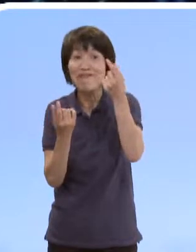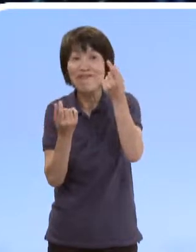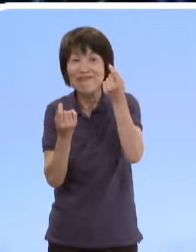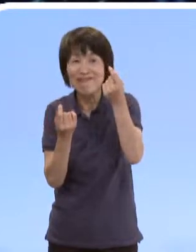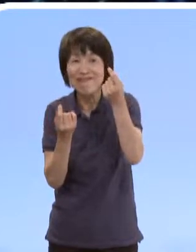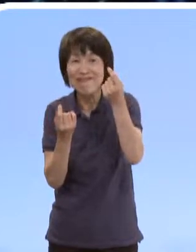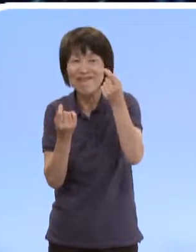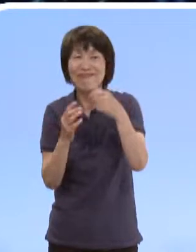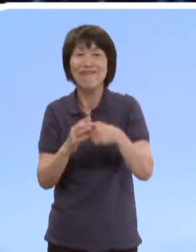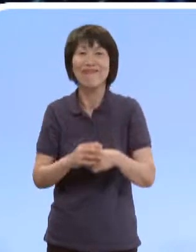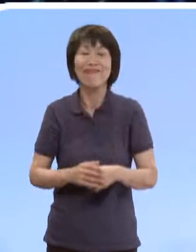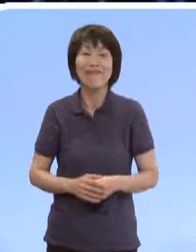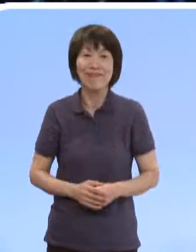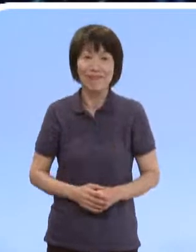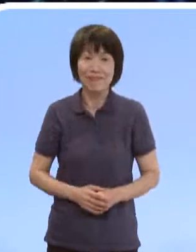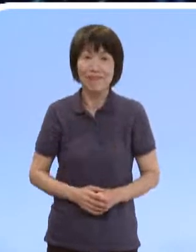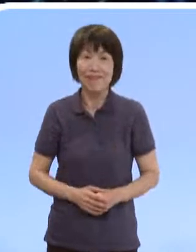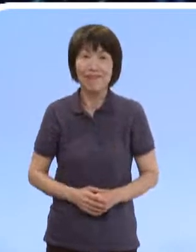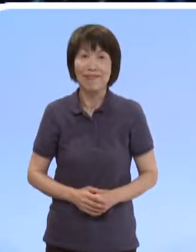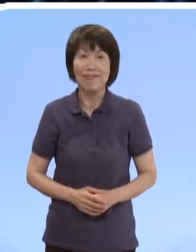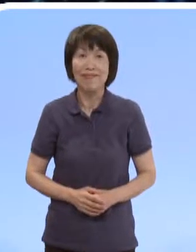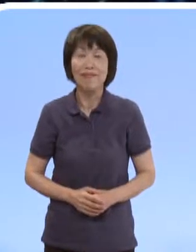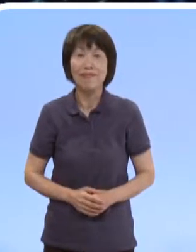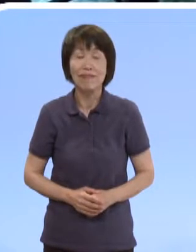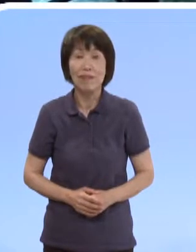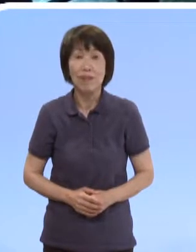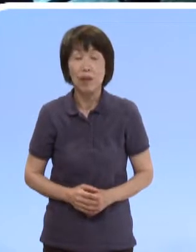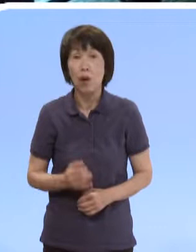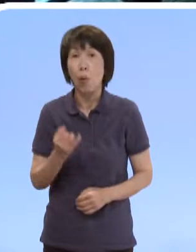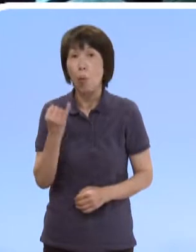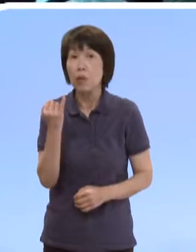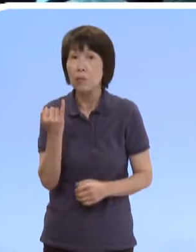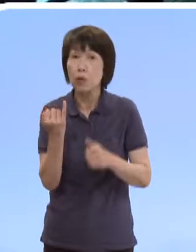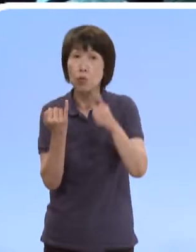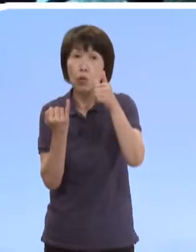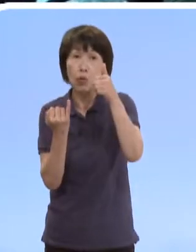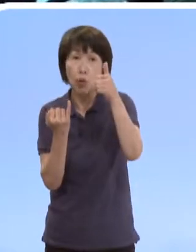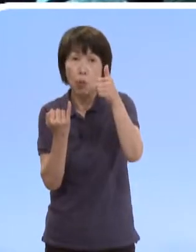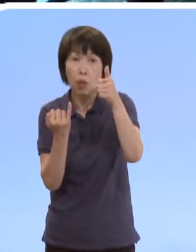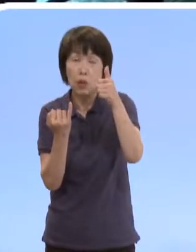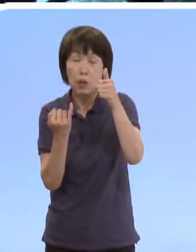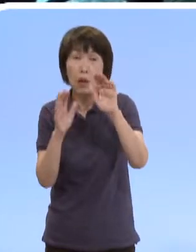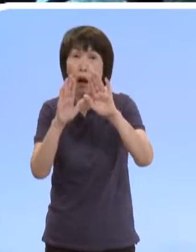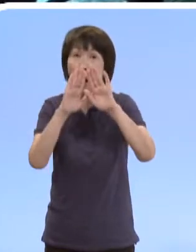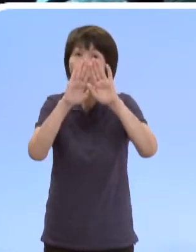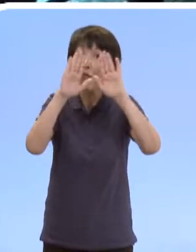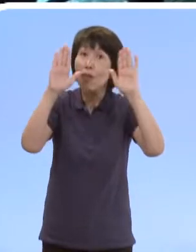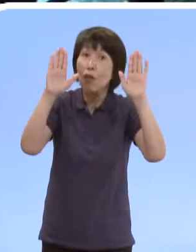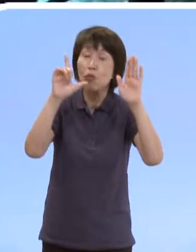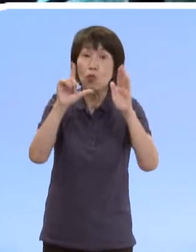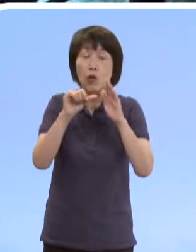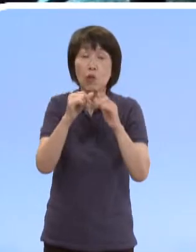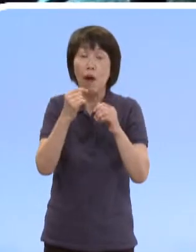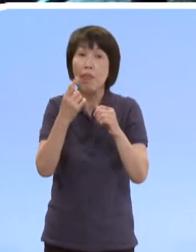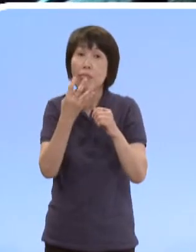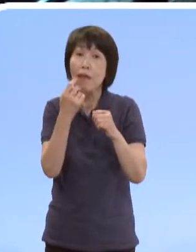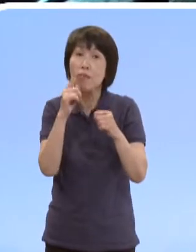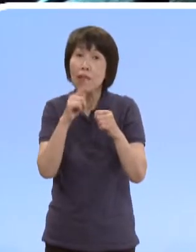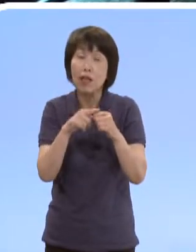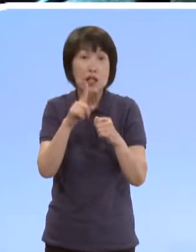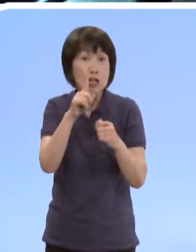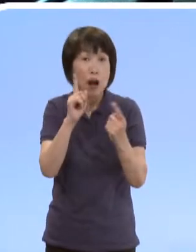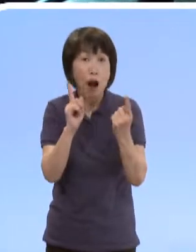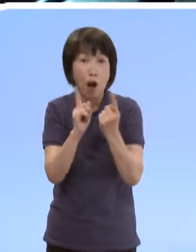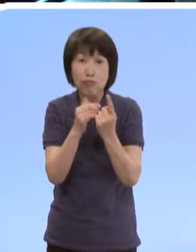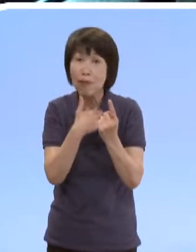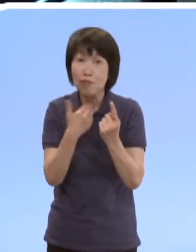ガとアルタイルが織姫、彦星なんですけど、織姫と彦星、普通に晴れてれば何年に何